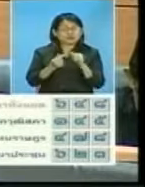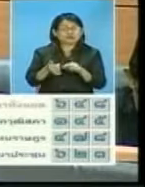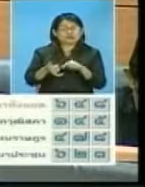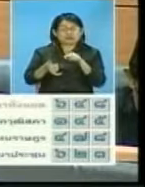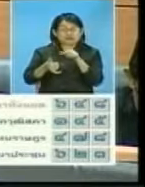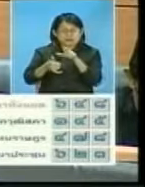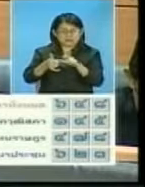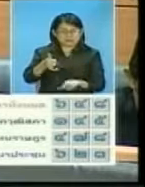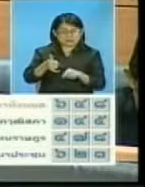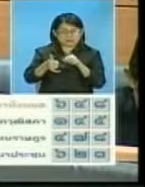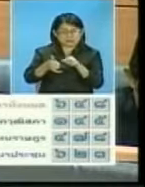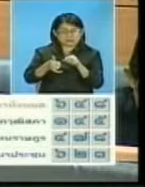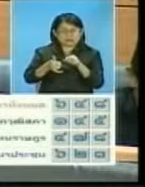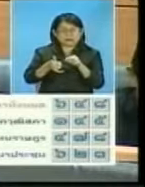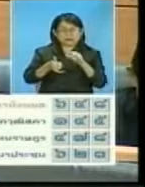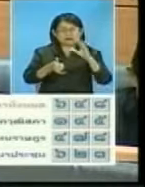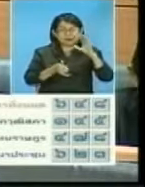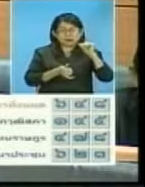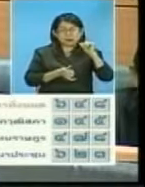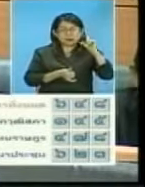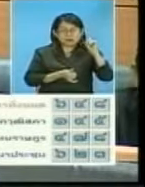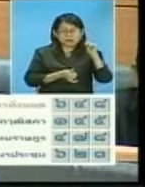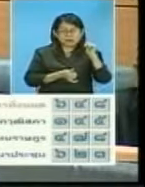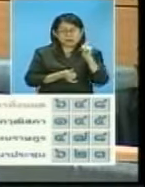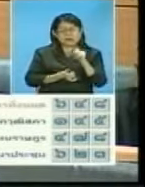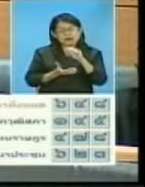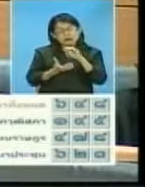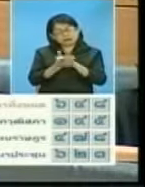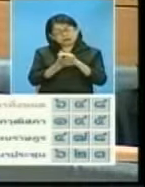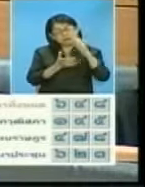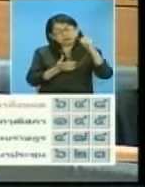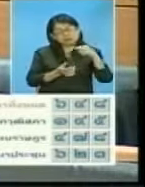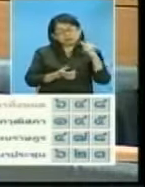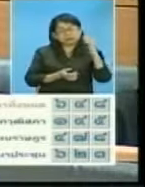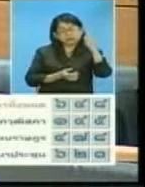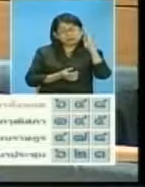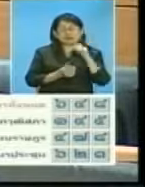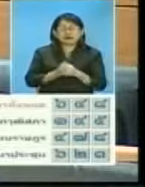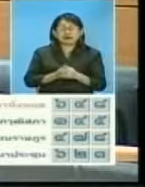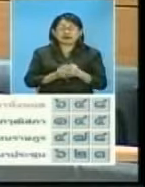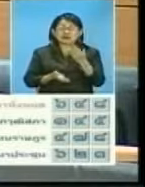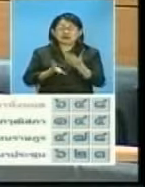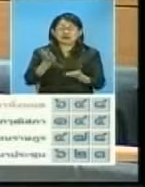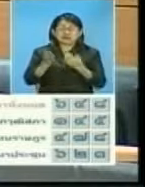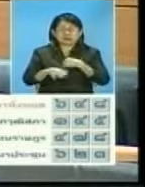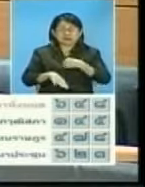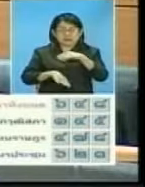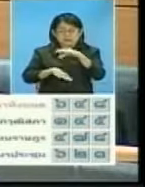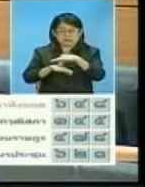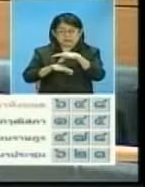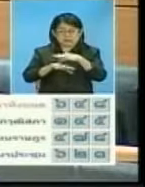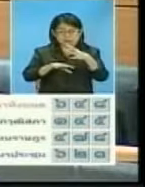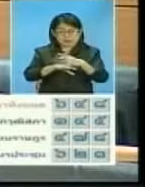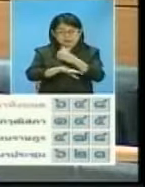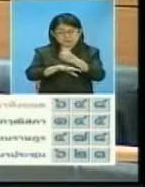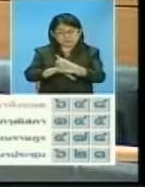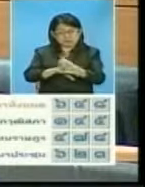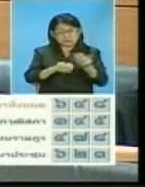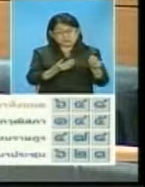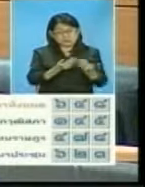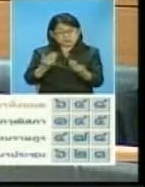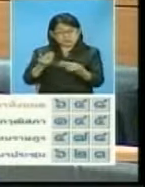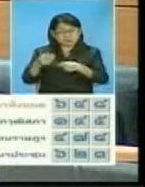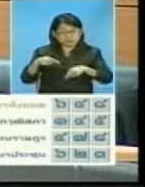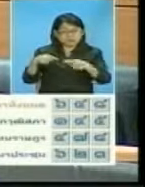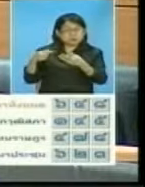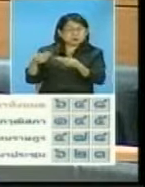พการีคู่สมรสหรือบุตรของผู้ที่ดำรงตำแหน่งทางการเมืองไม่ว่าสสว